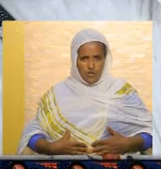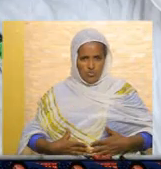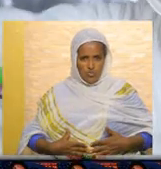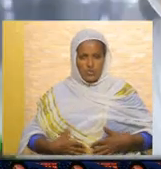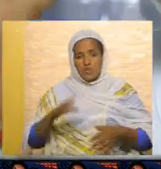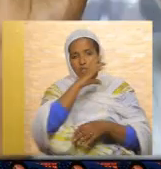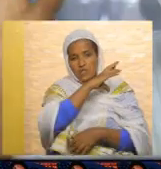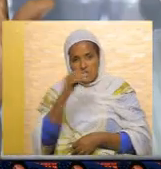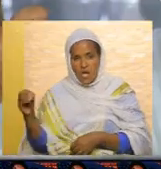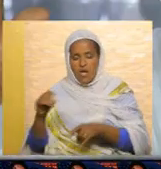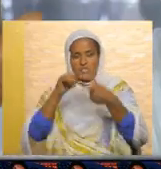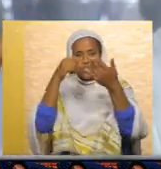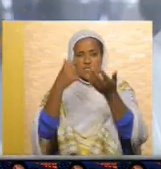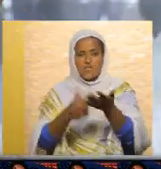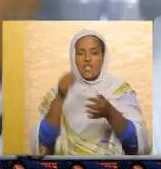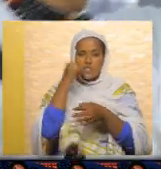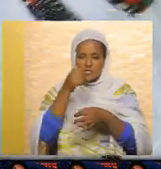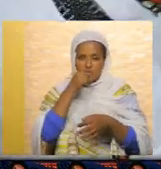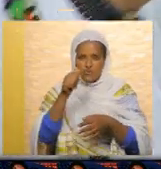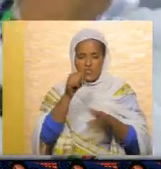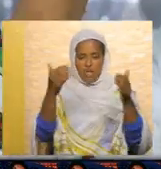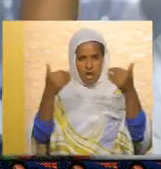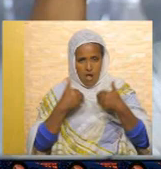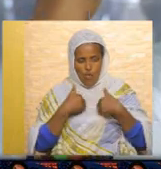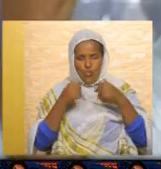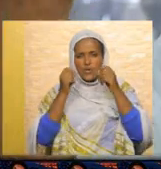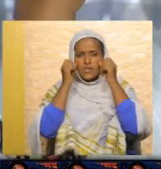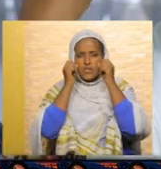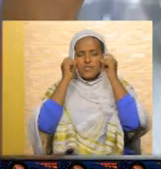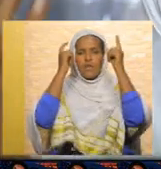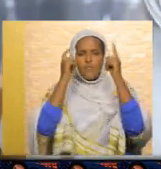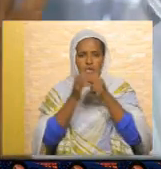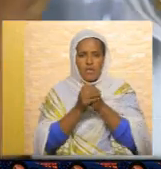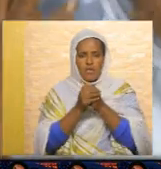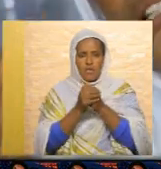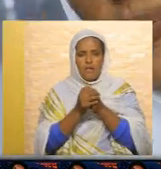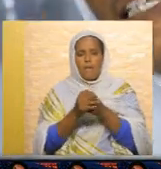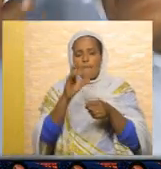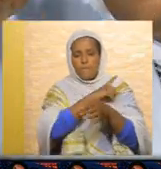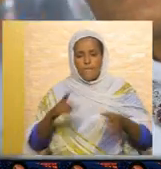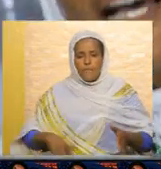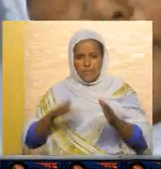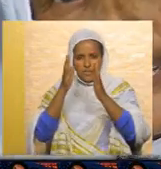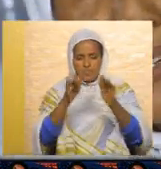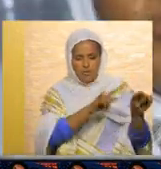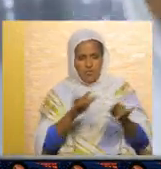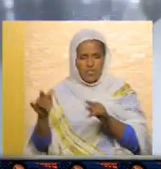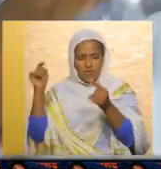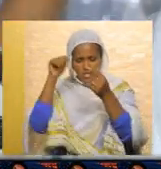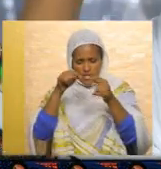እኩል ናቸው በሰውነታቸው እና ስለ ሴቶች ያለው